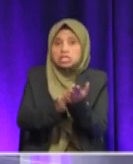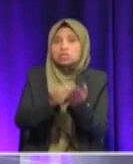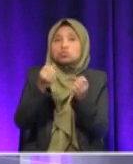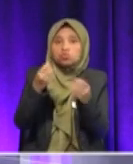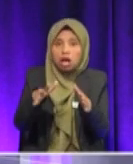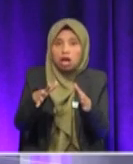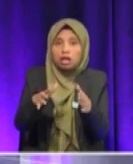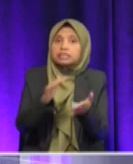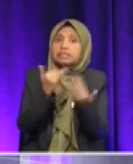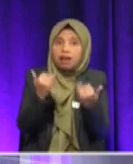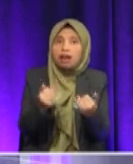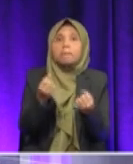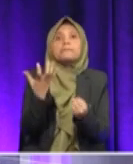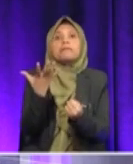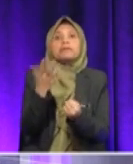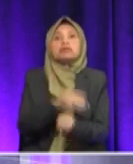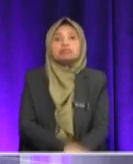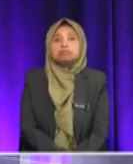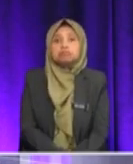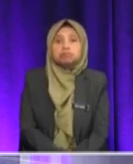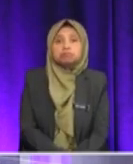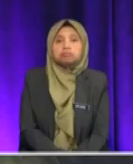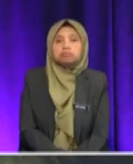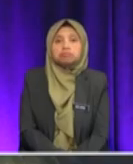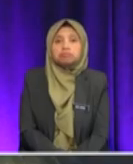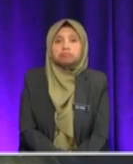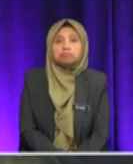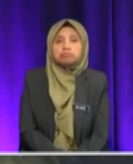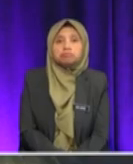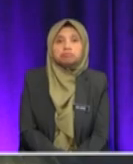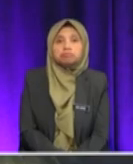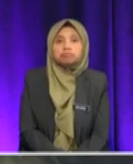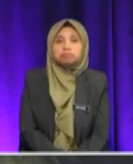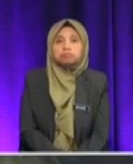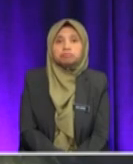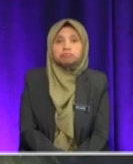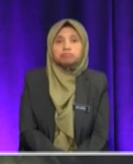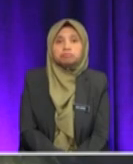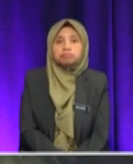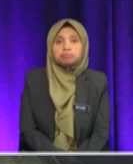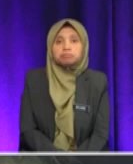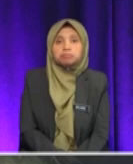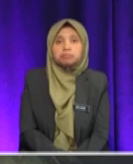hidup lo Restu yang ini Serasa di sini Hye